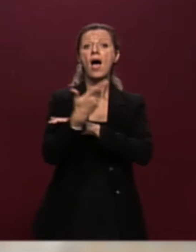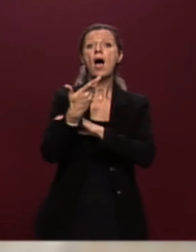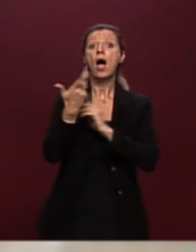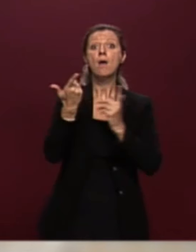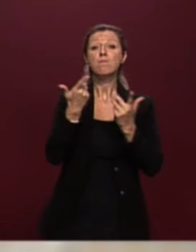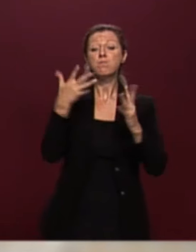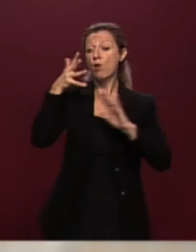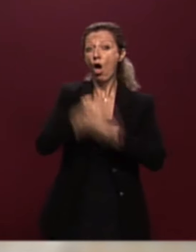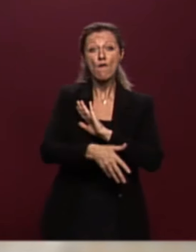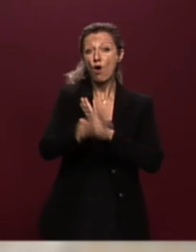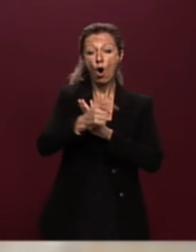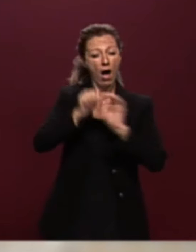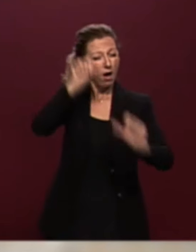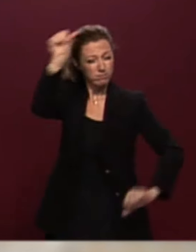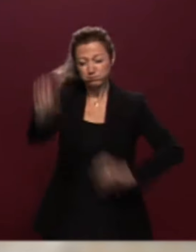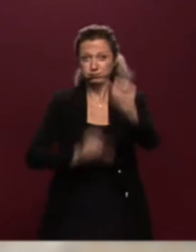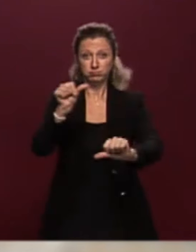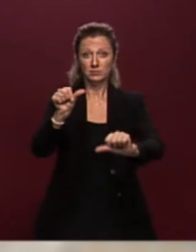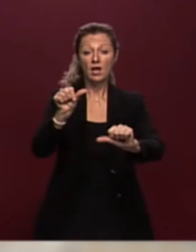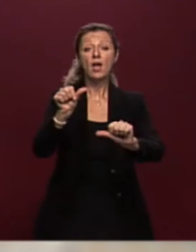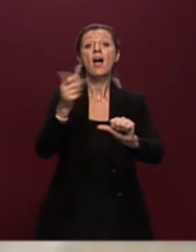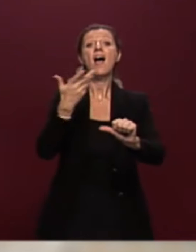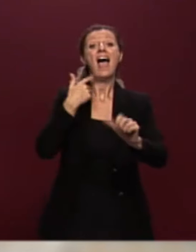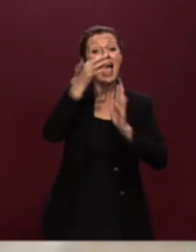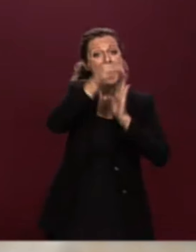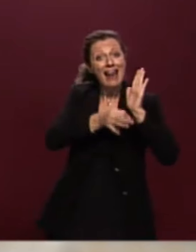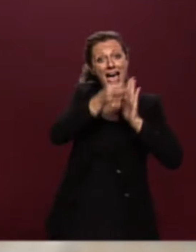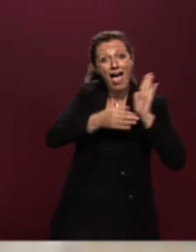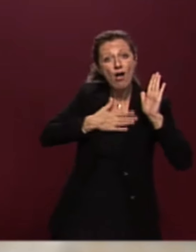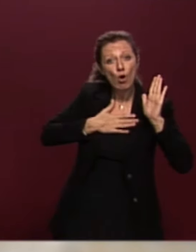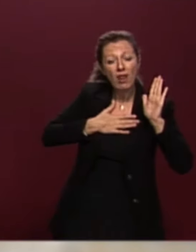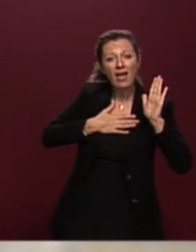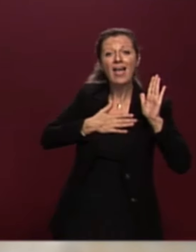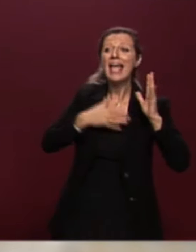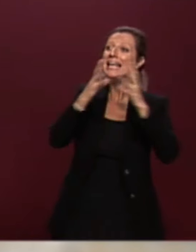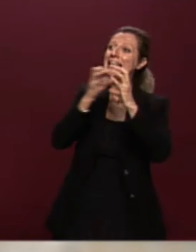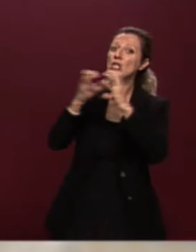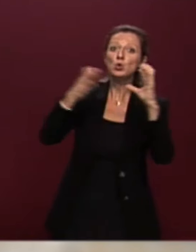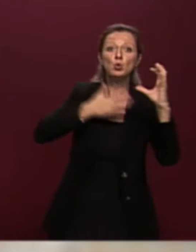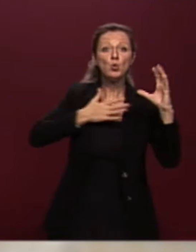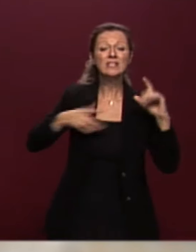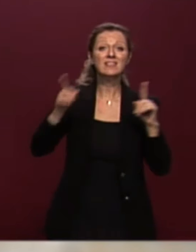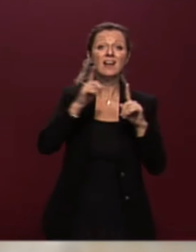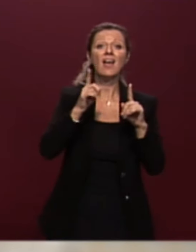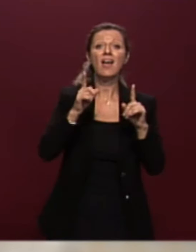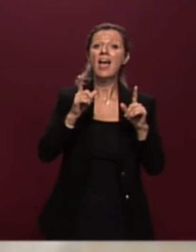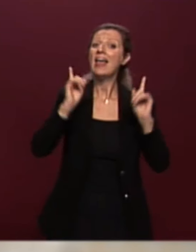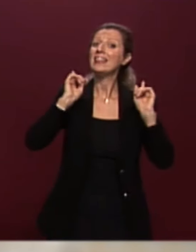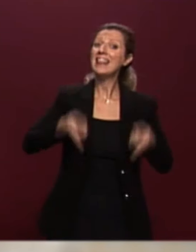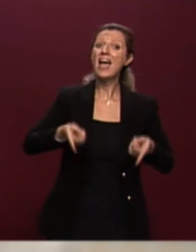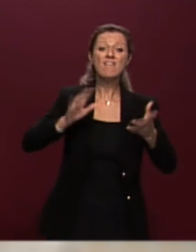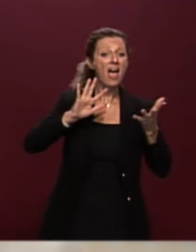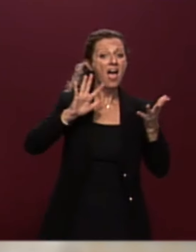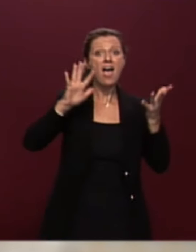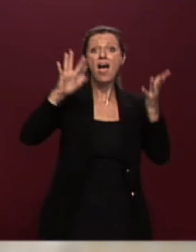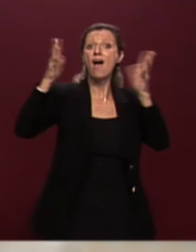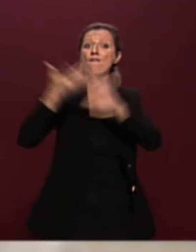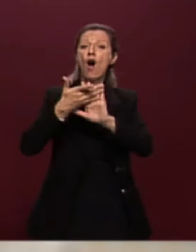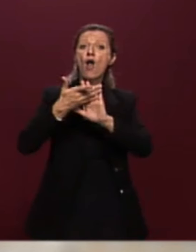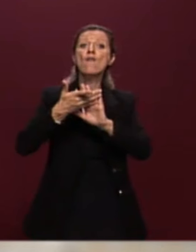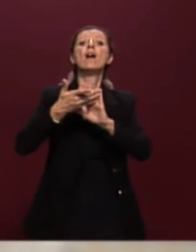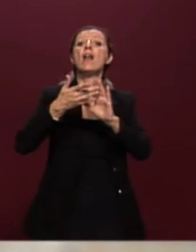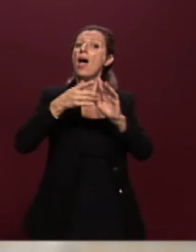radicalmente. Le nostre regole e le nostre industrie devono evolversi al